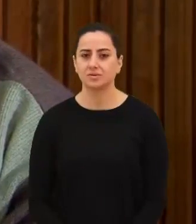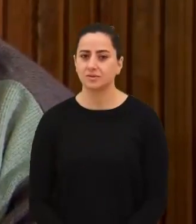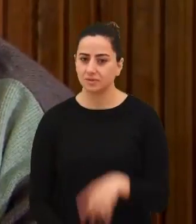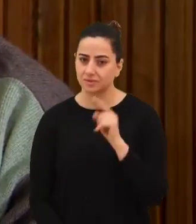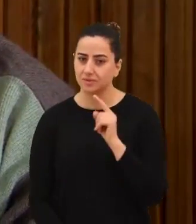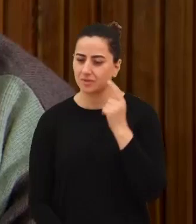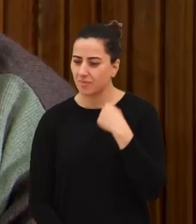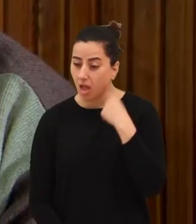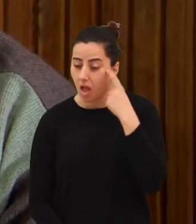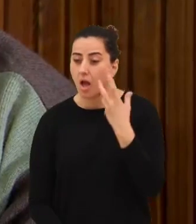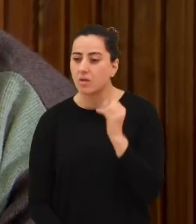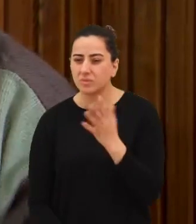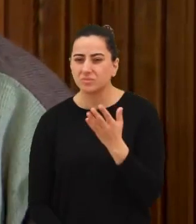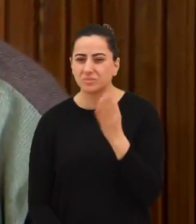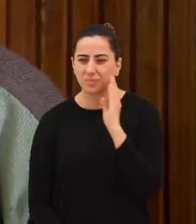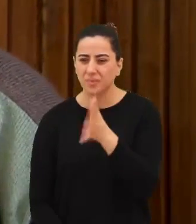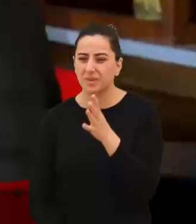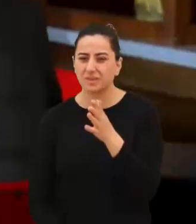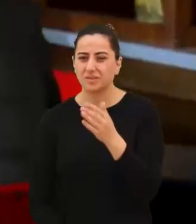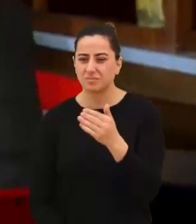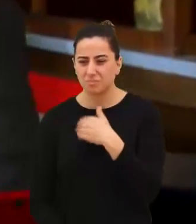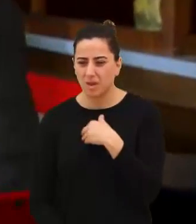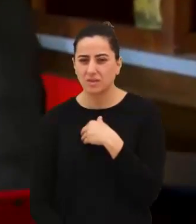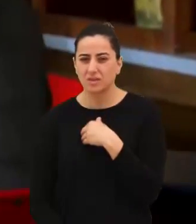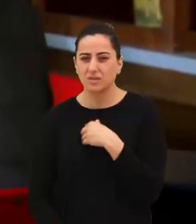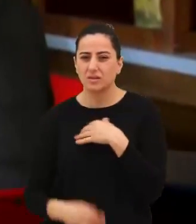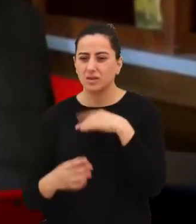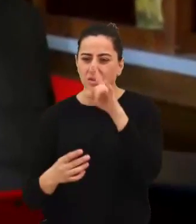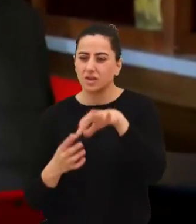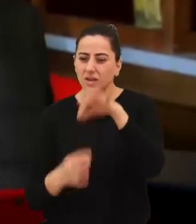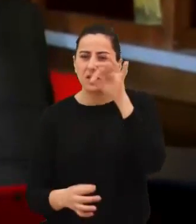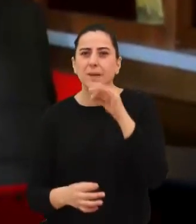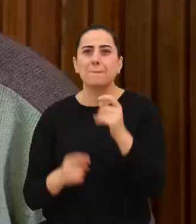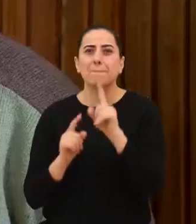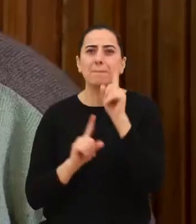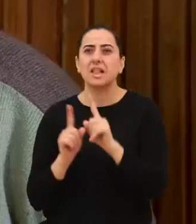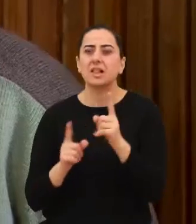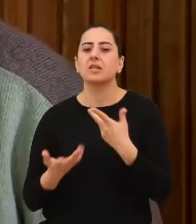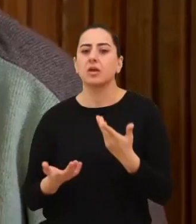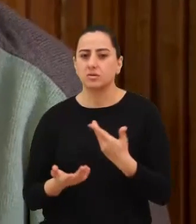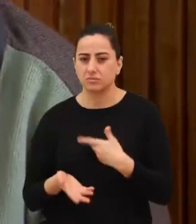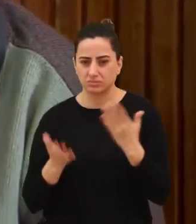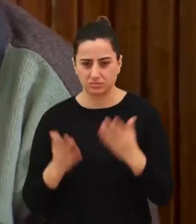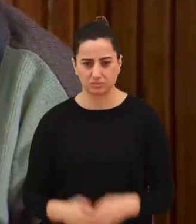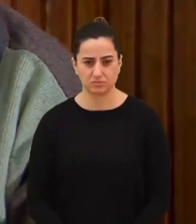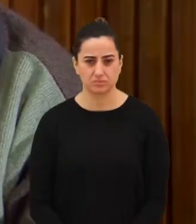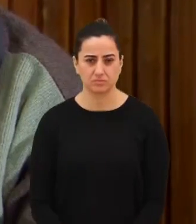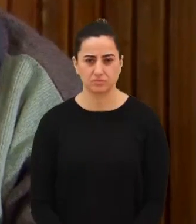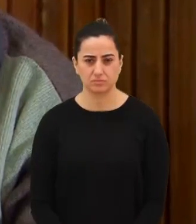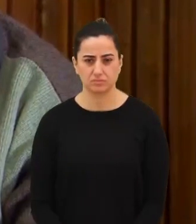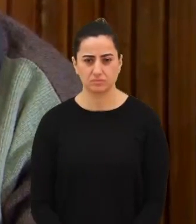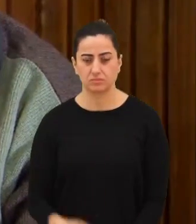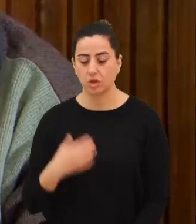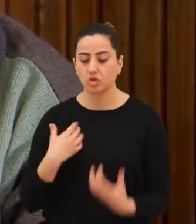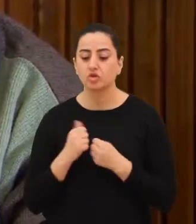aklın ermez diye bak Allah aşkına. Oğlum ben senin gibi fotosentezle yaşamıyorum. Buzağı iyi mi? Allah Allah. Beni tutma